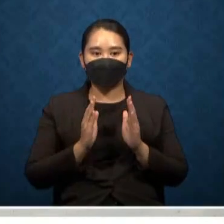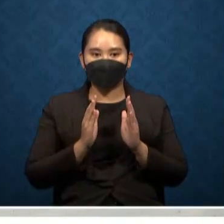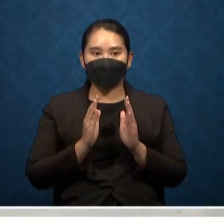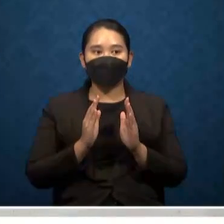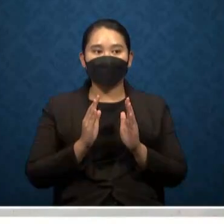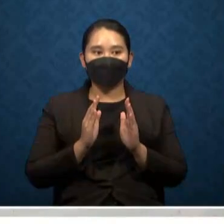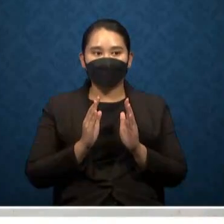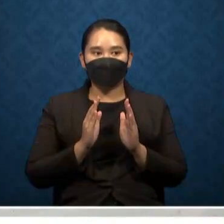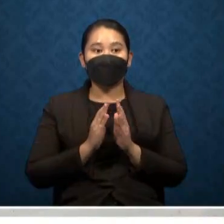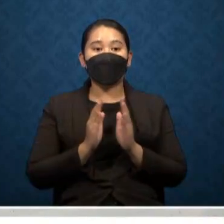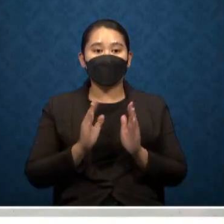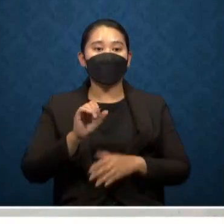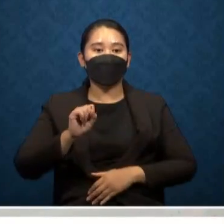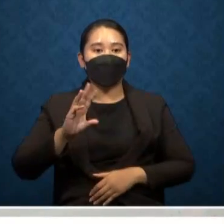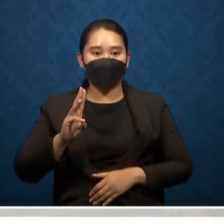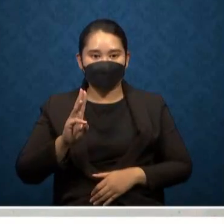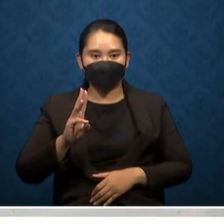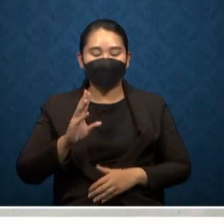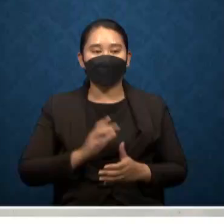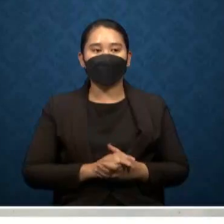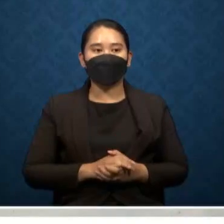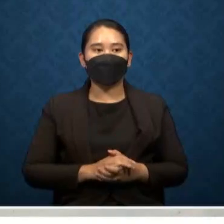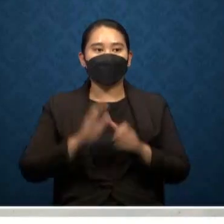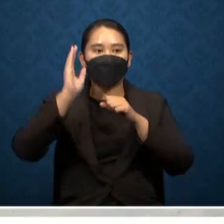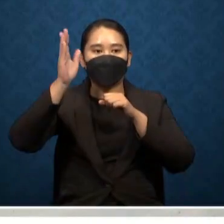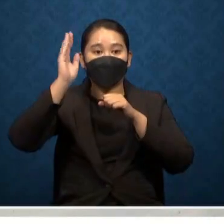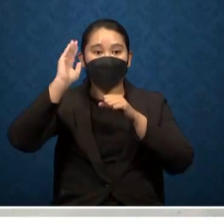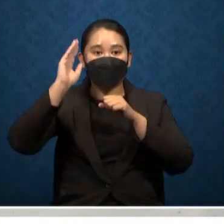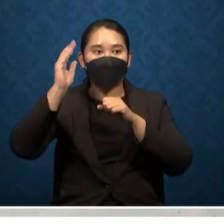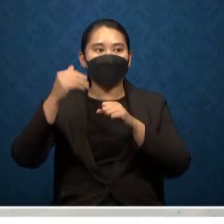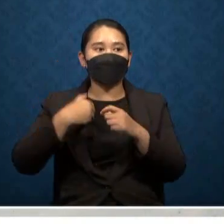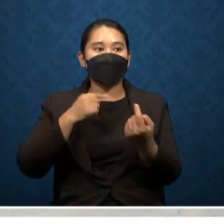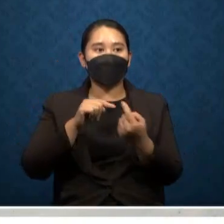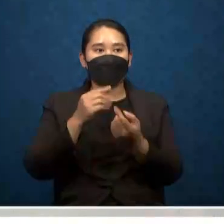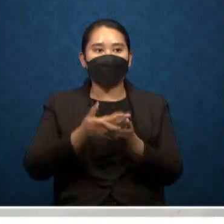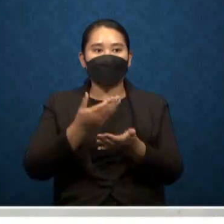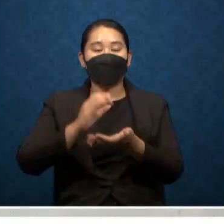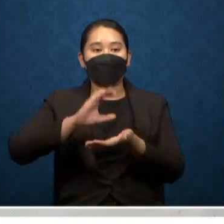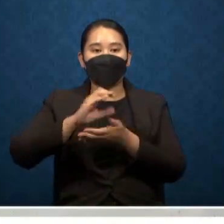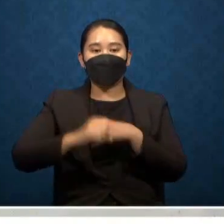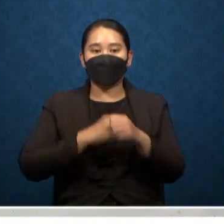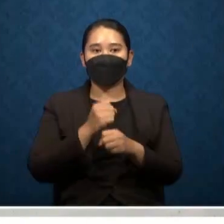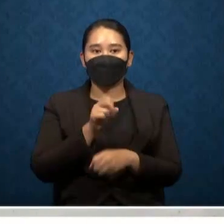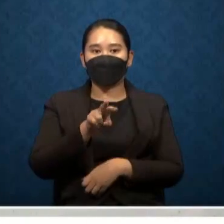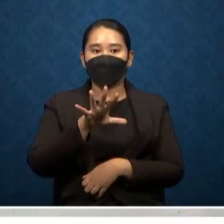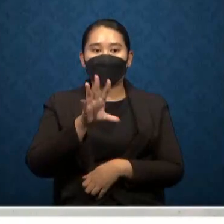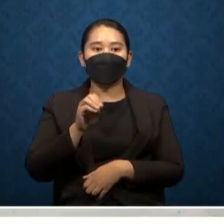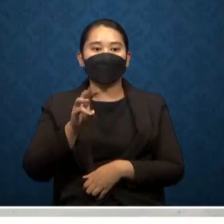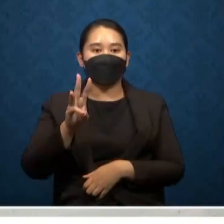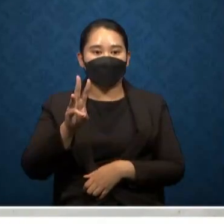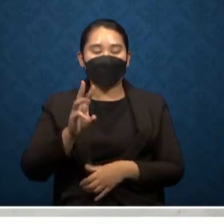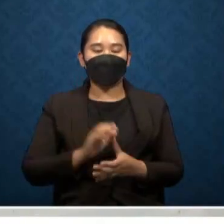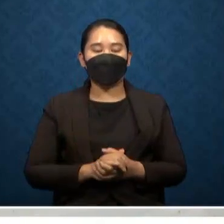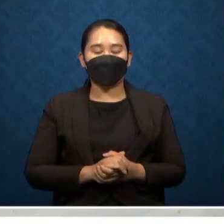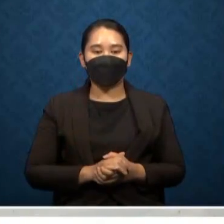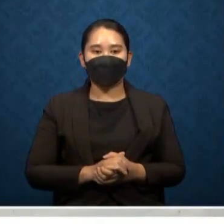านวุฒิสมาชิกนะครับที่ได้อภิปรายในงบประมาณปี2566ซึ่งท